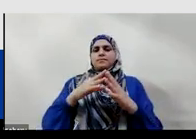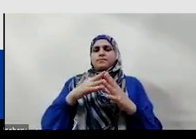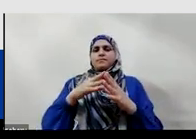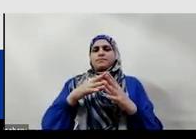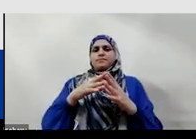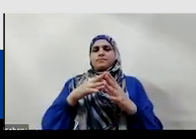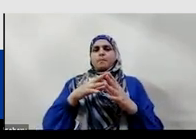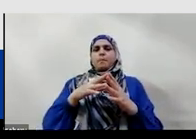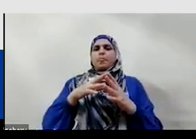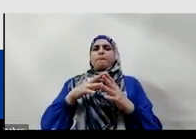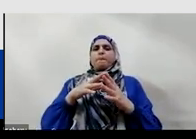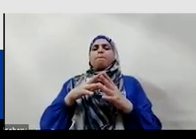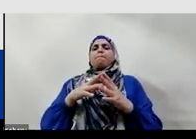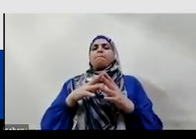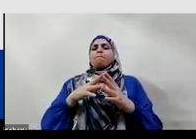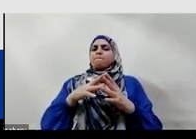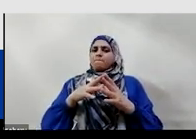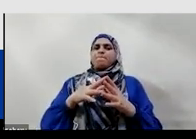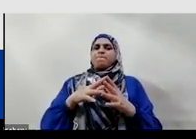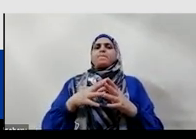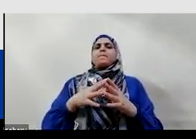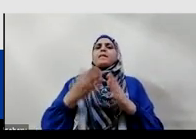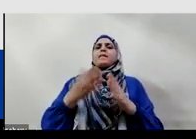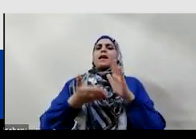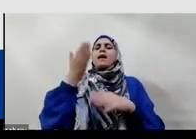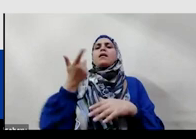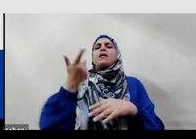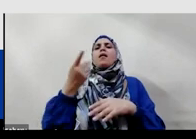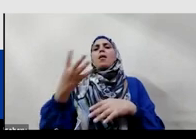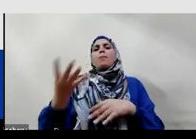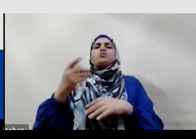الجي بي اي اللي انا حصلت عليه والهايست جي بي اي اللي الانستتيوشن